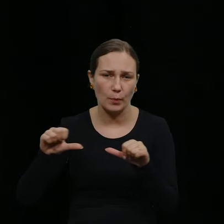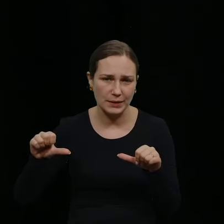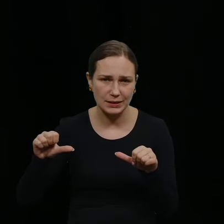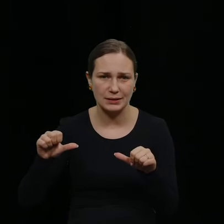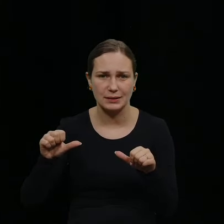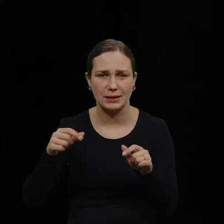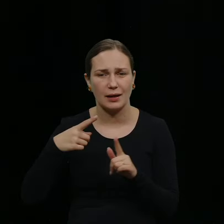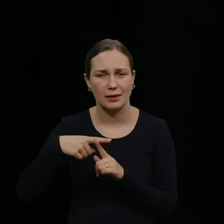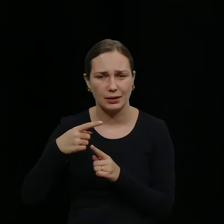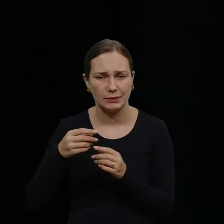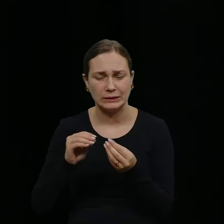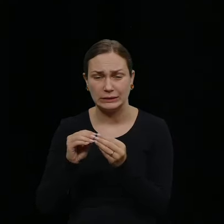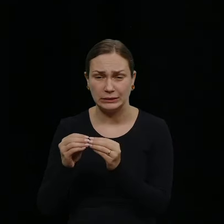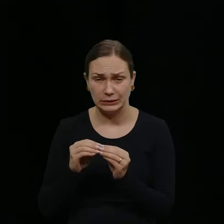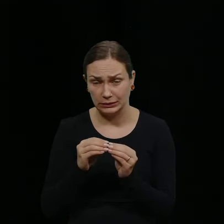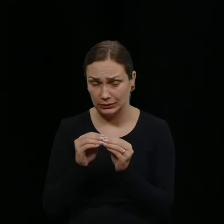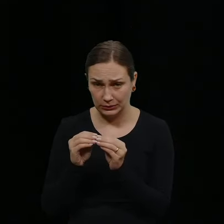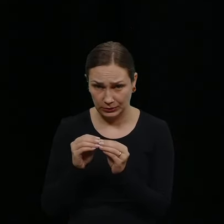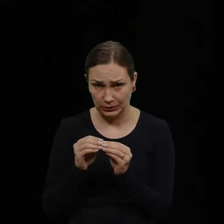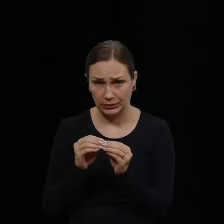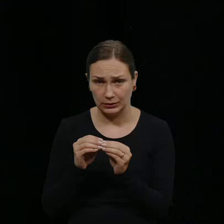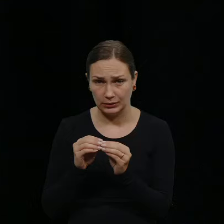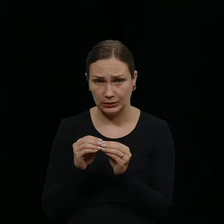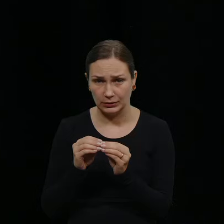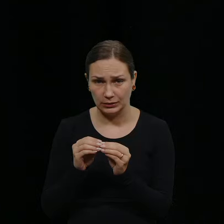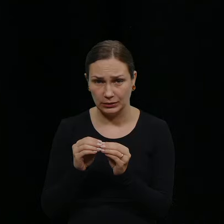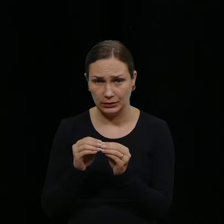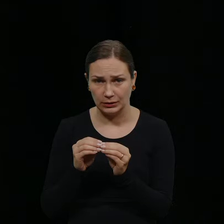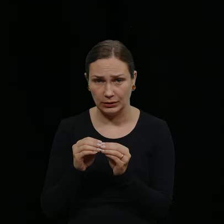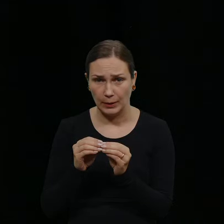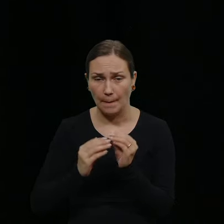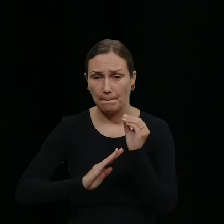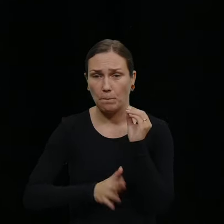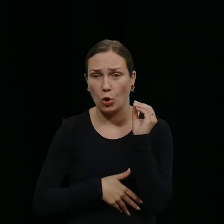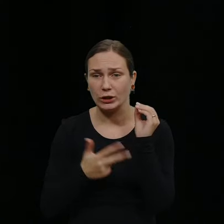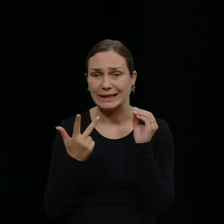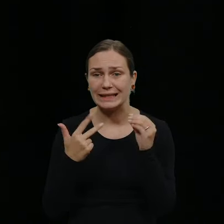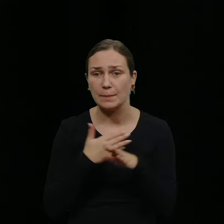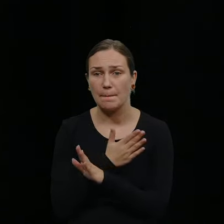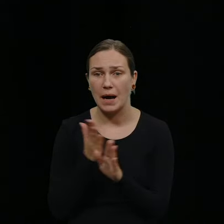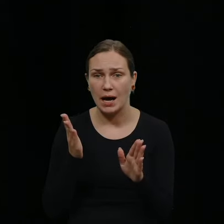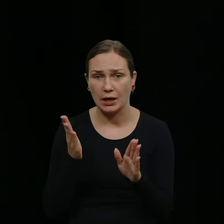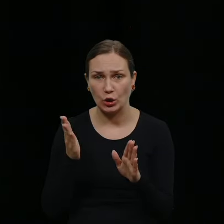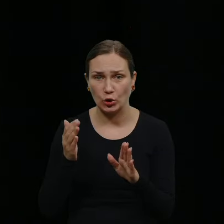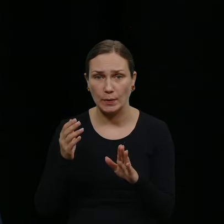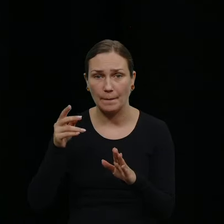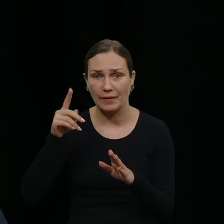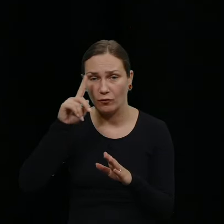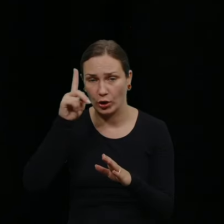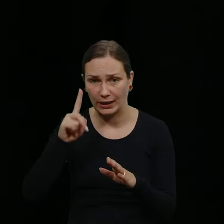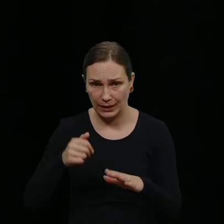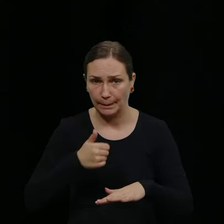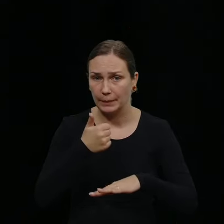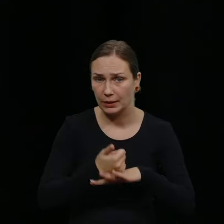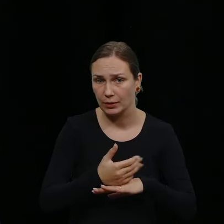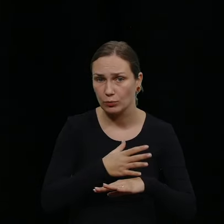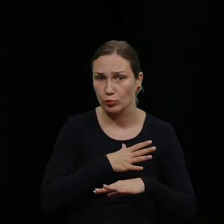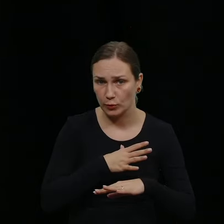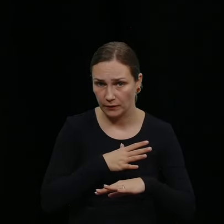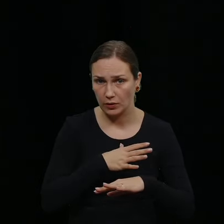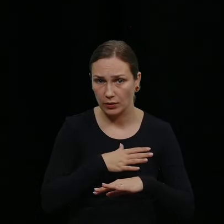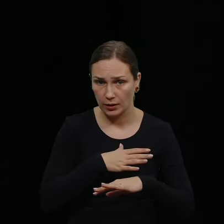su taryba. Ir tris paskutinės paros, sakyčiau paros, pirmininkaujant Vokietijai ir mum derintis,